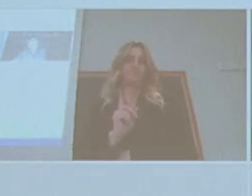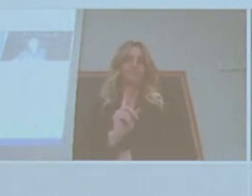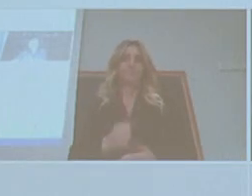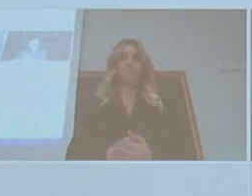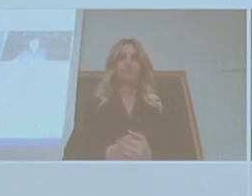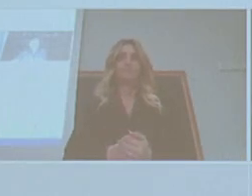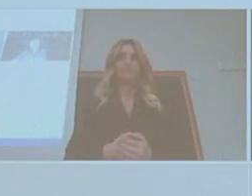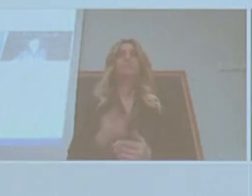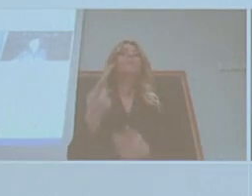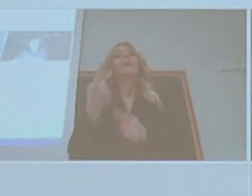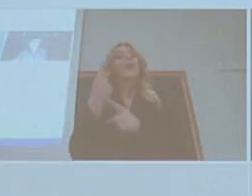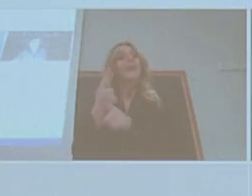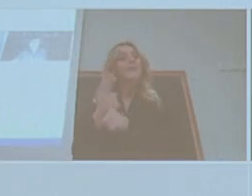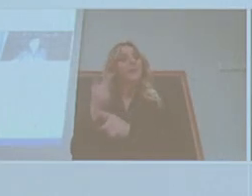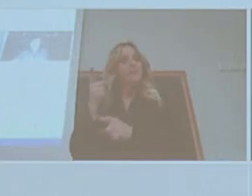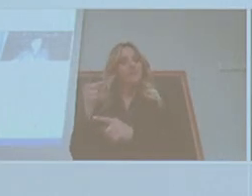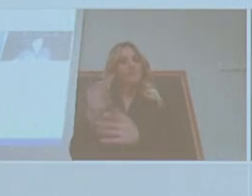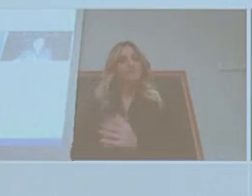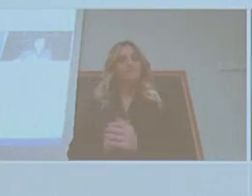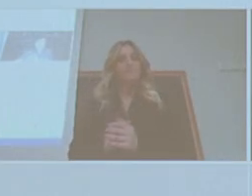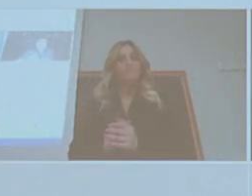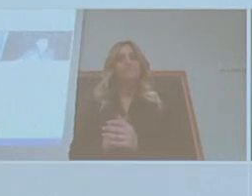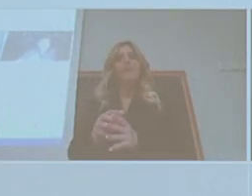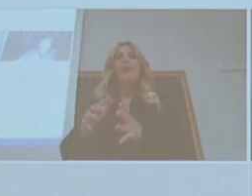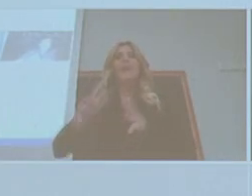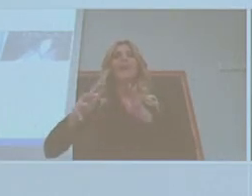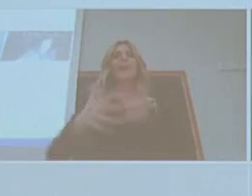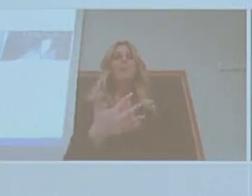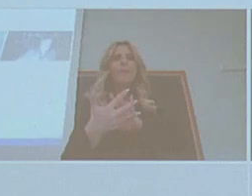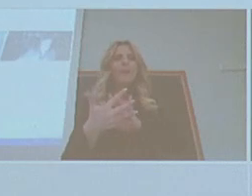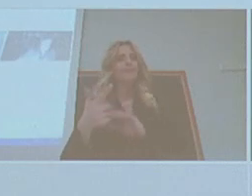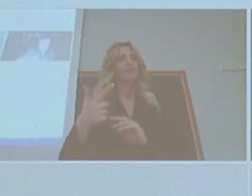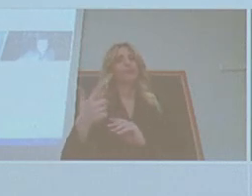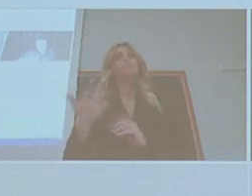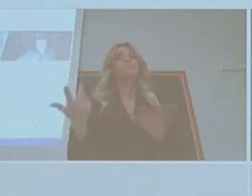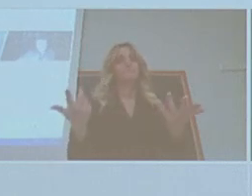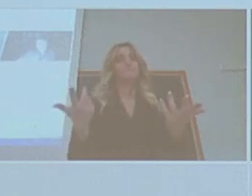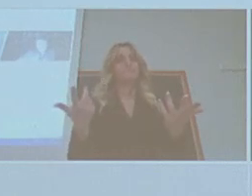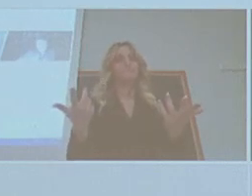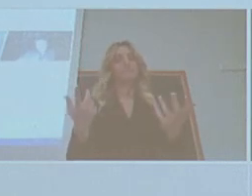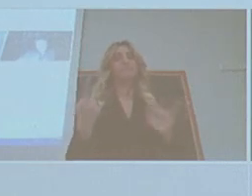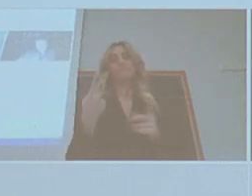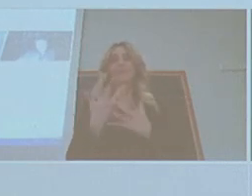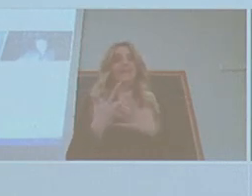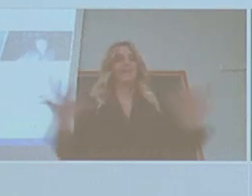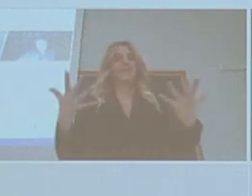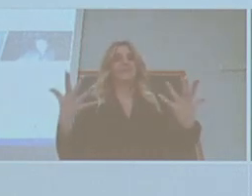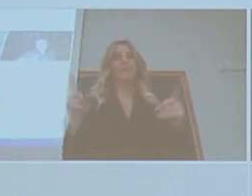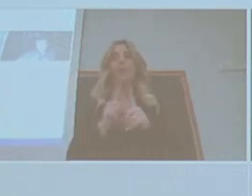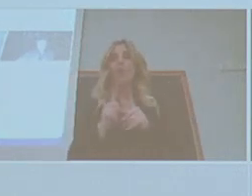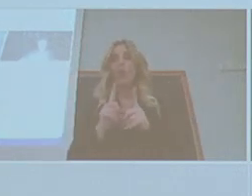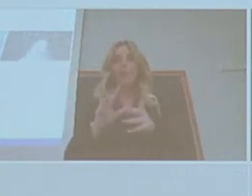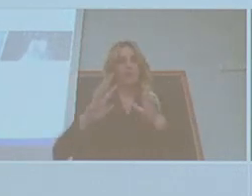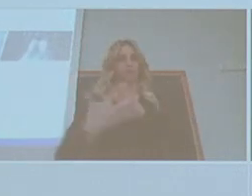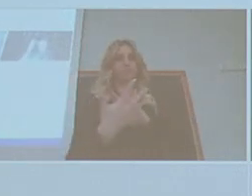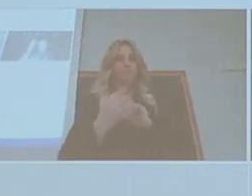e che dovranno subire un cambiamento climatico davvero grande, inopportuno.